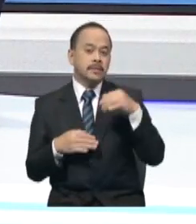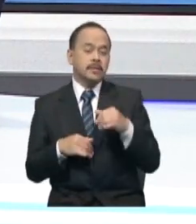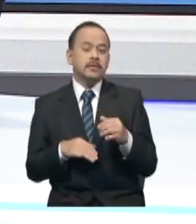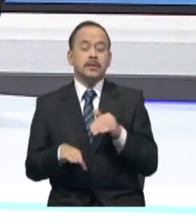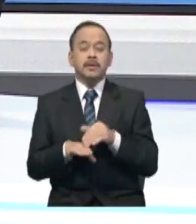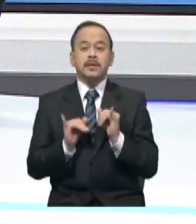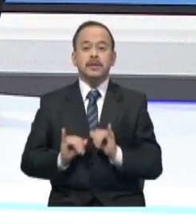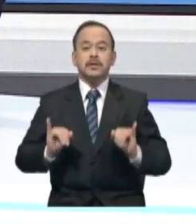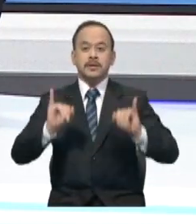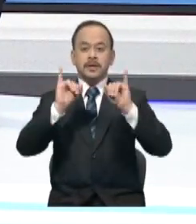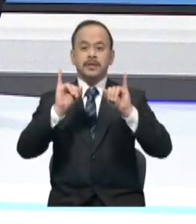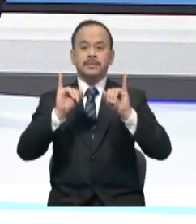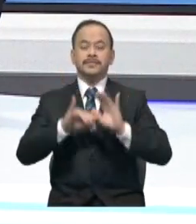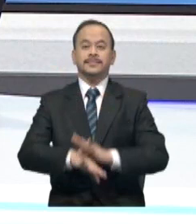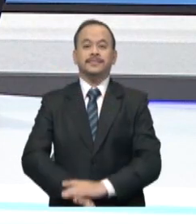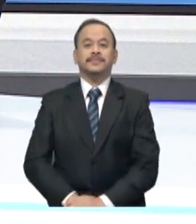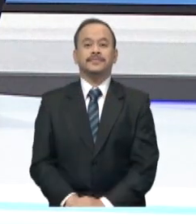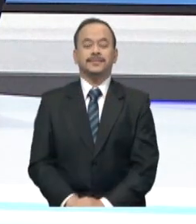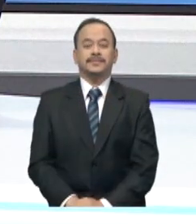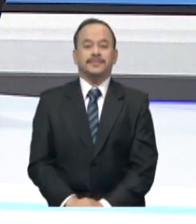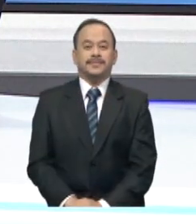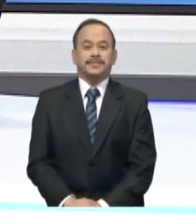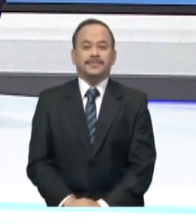Rahmah, Istana Nurul Iman.